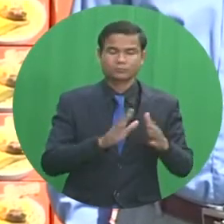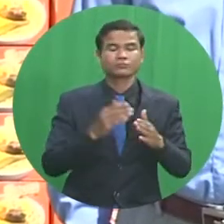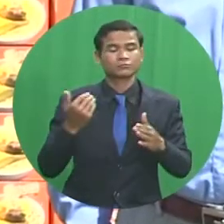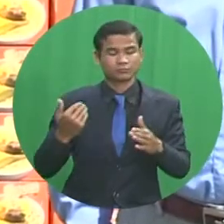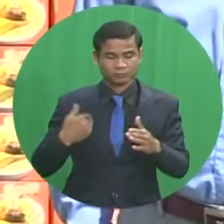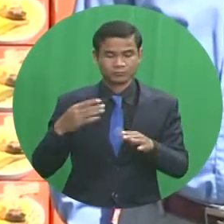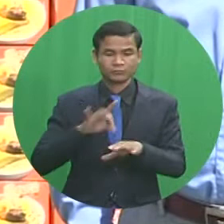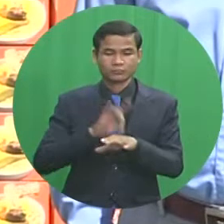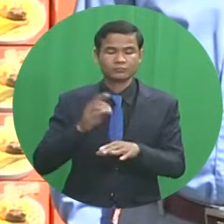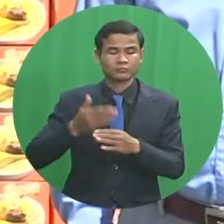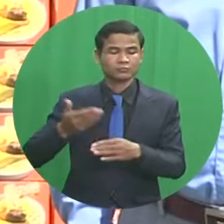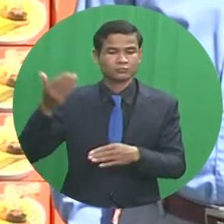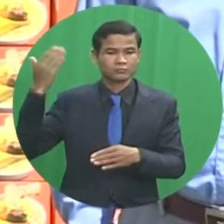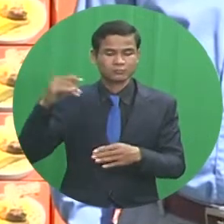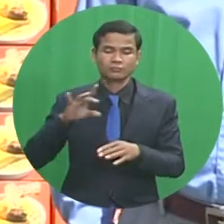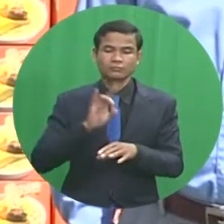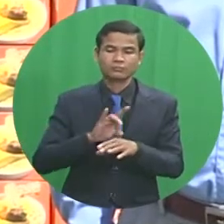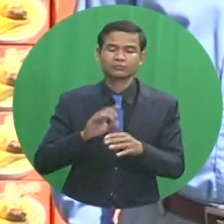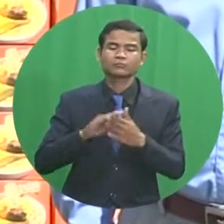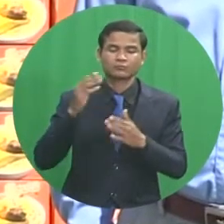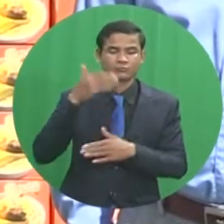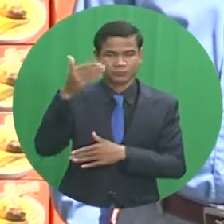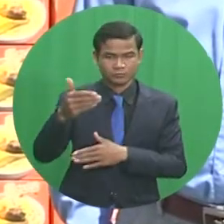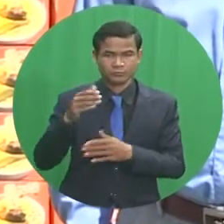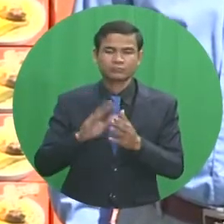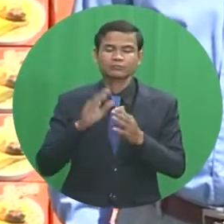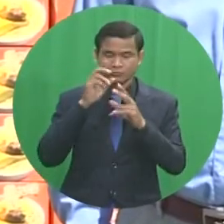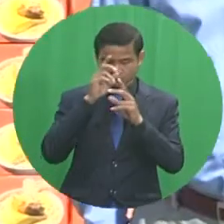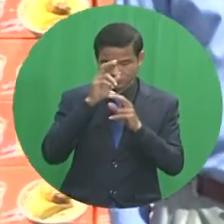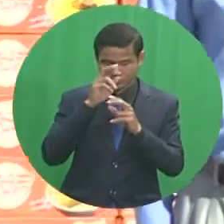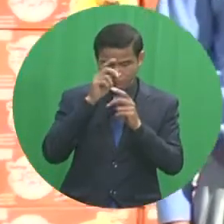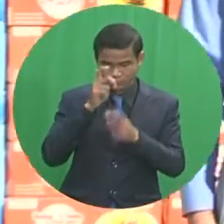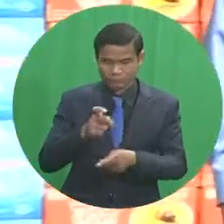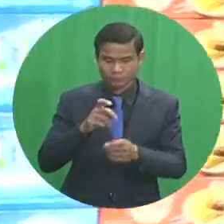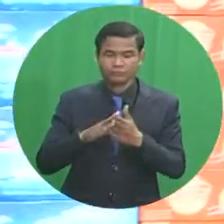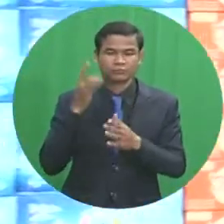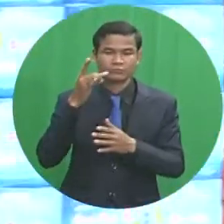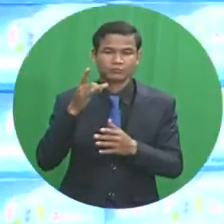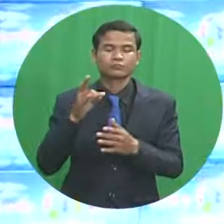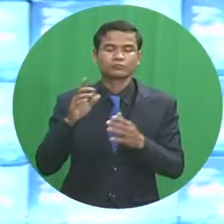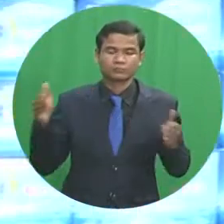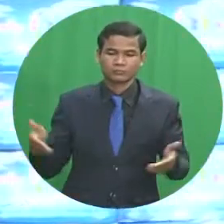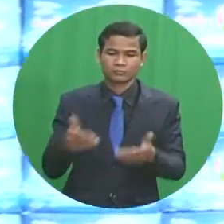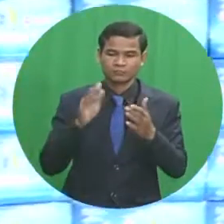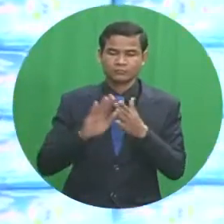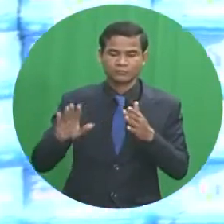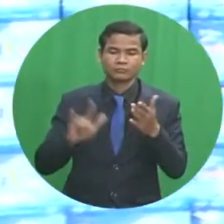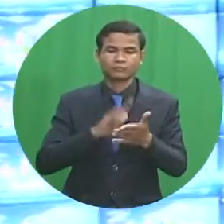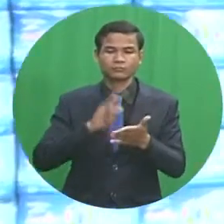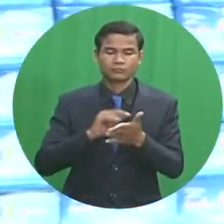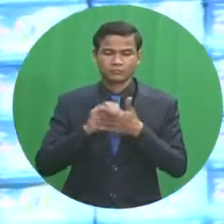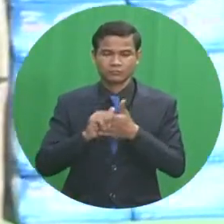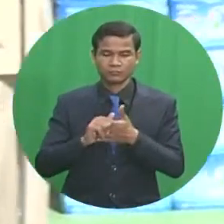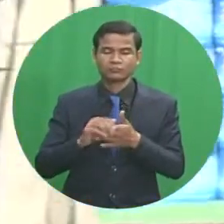ក្នុងពេលបច្ចុប្បន្ននិងសម្រាប់ពេលខាងមុខដោយគោរពទៅតាមគោលការណ៍ណែនាំដ៏ល្អប្រពៃរបស់រដ្ឋាភិបា